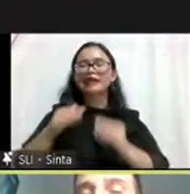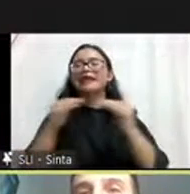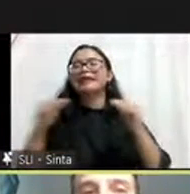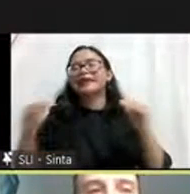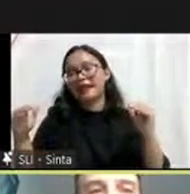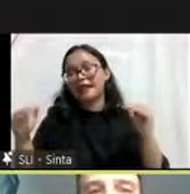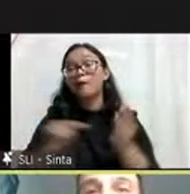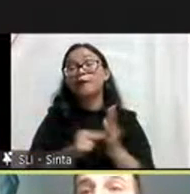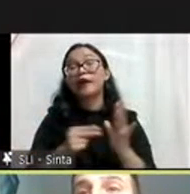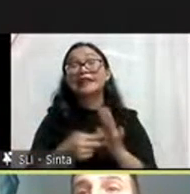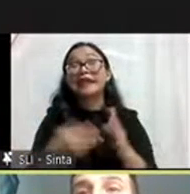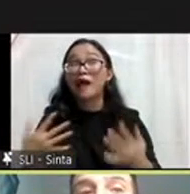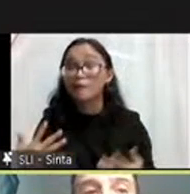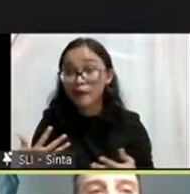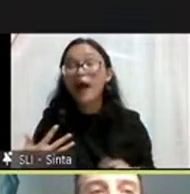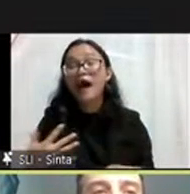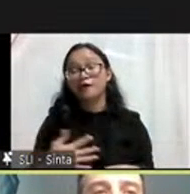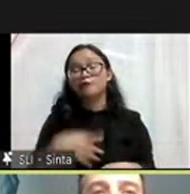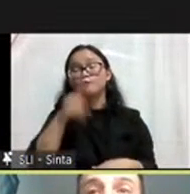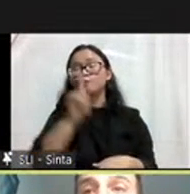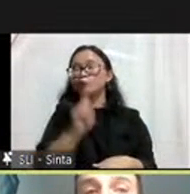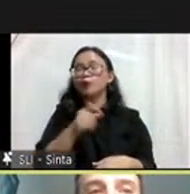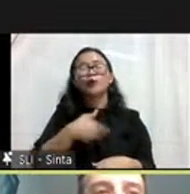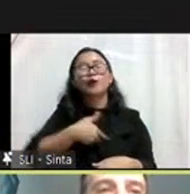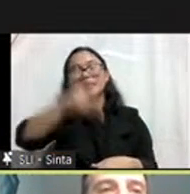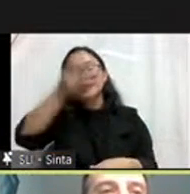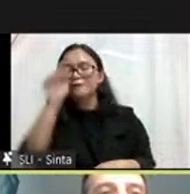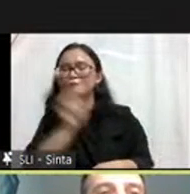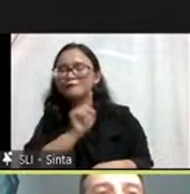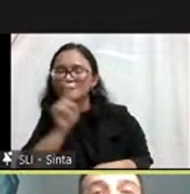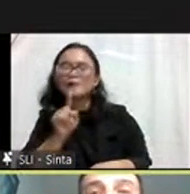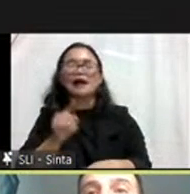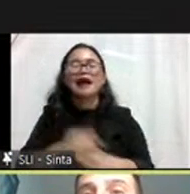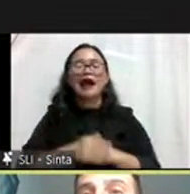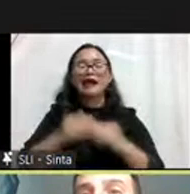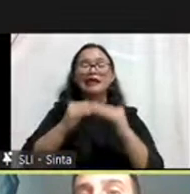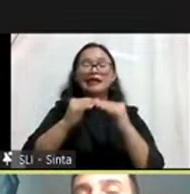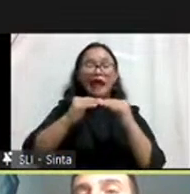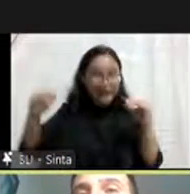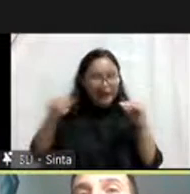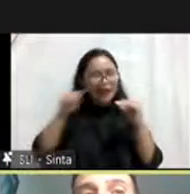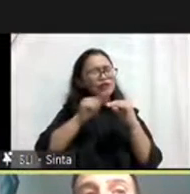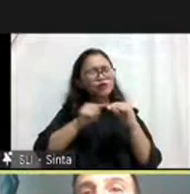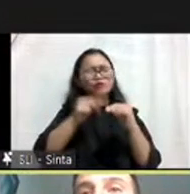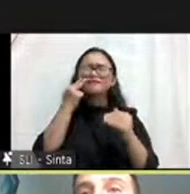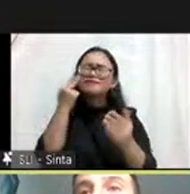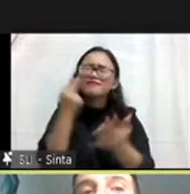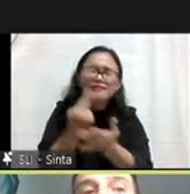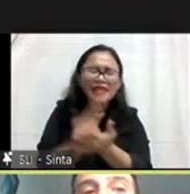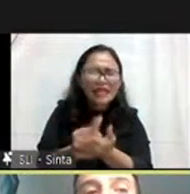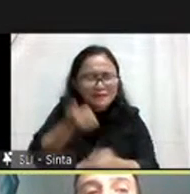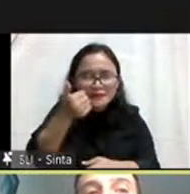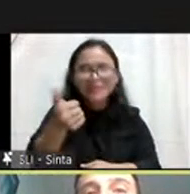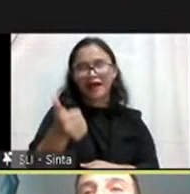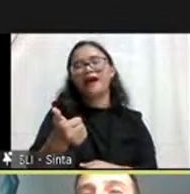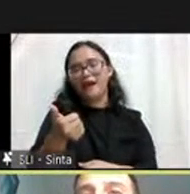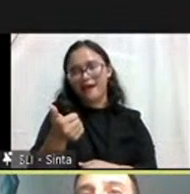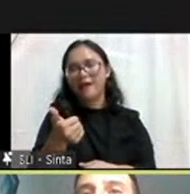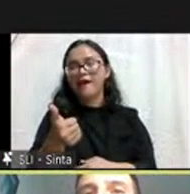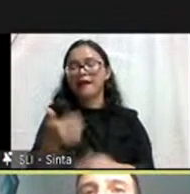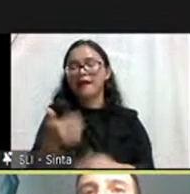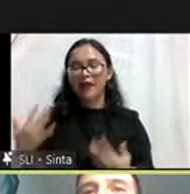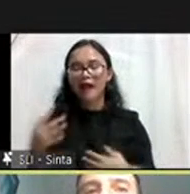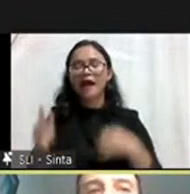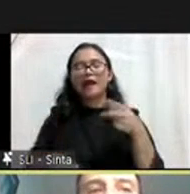memastikan bahwa memang akses terhadap peradilan itu bisa menjadi satu kenyataan bagi kita semua yang kedua elemen kedua yang ingin saya